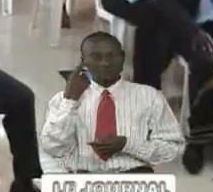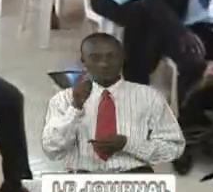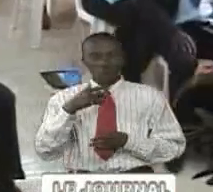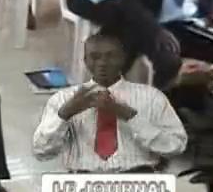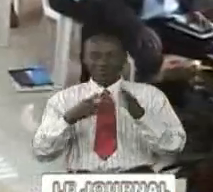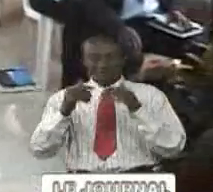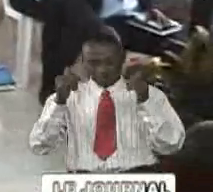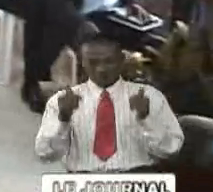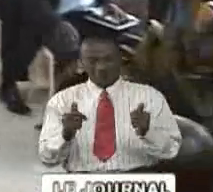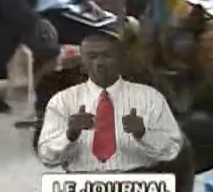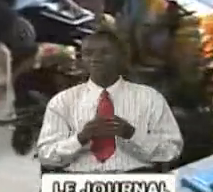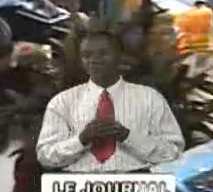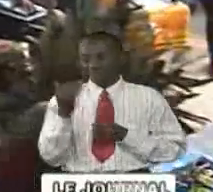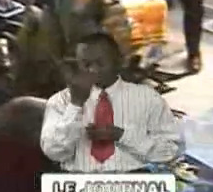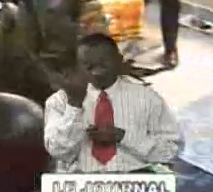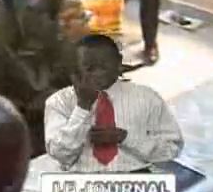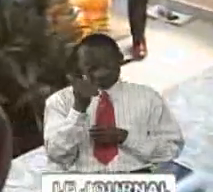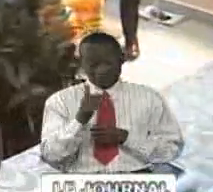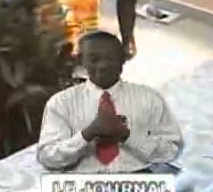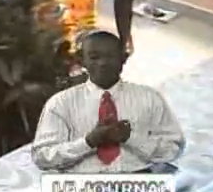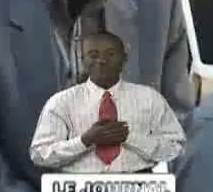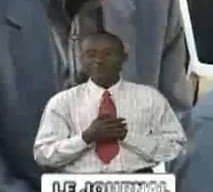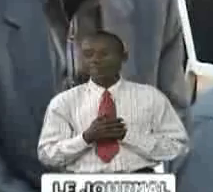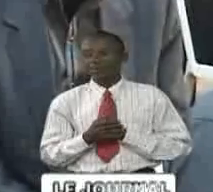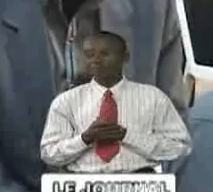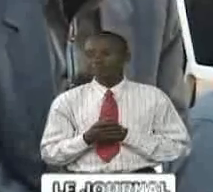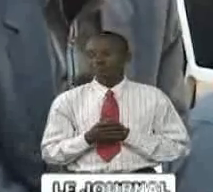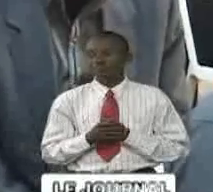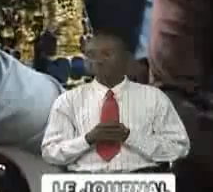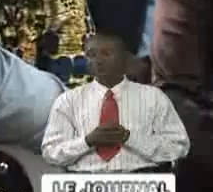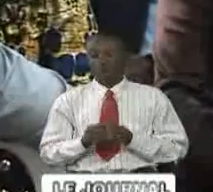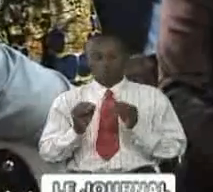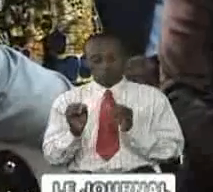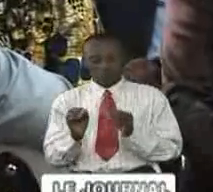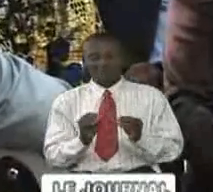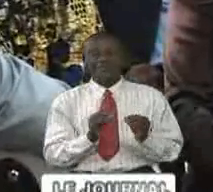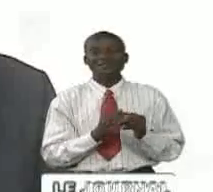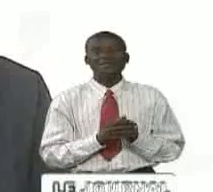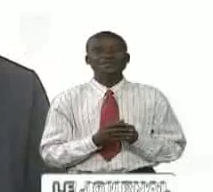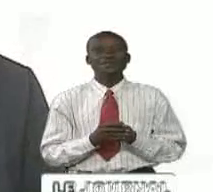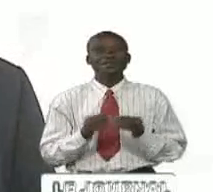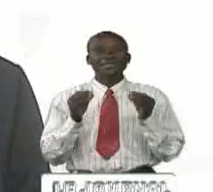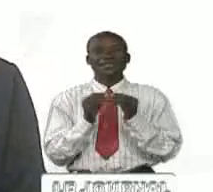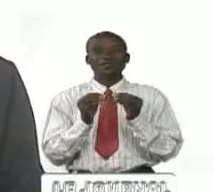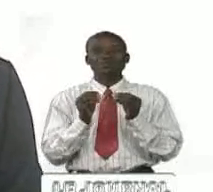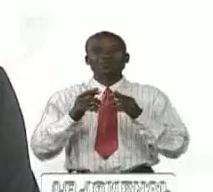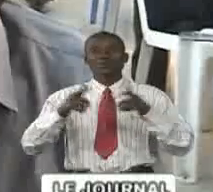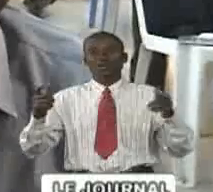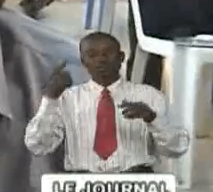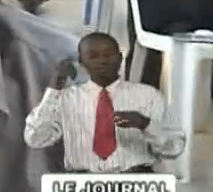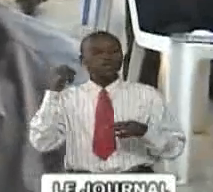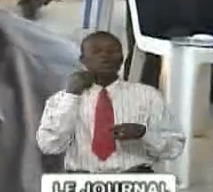La formation des médecins de la ville-province de Kinshasa a été organisée à l'intention des sectionnaires. Le docteur